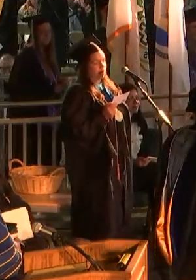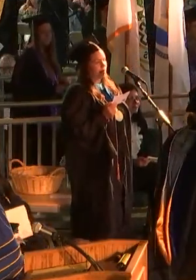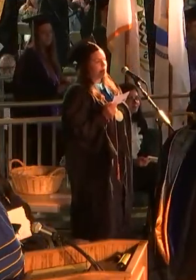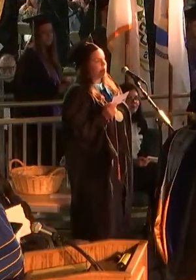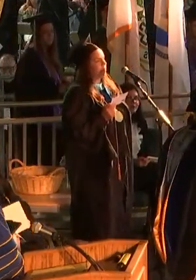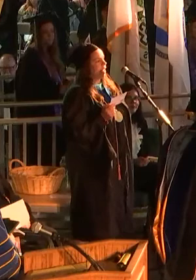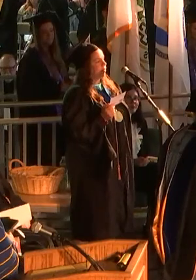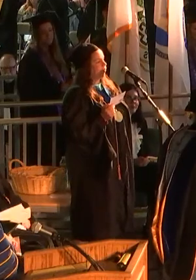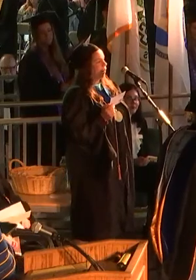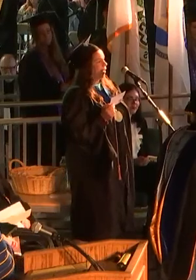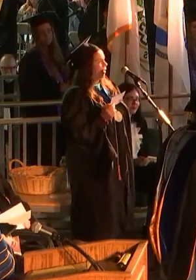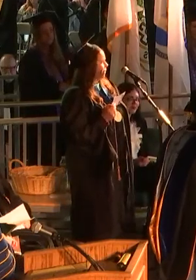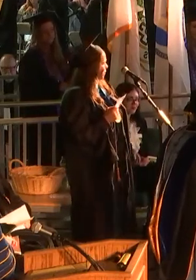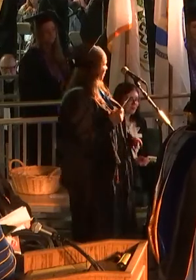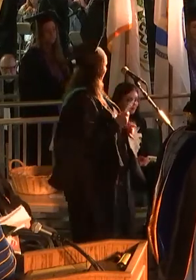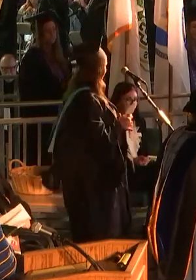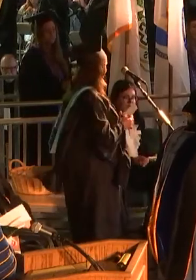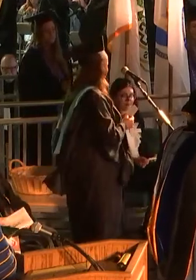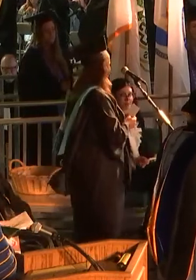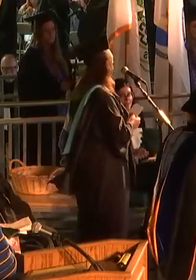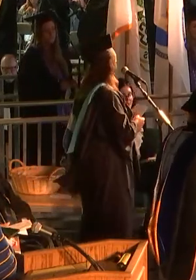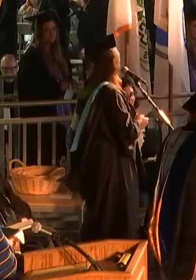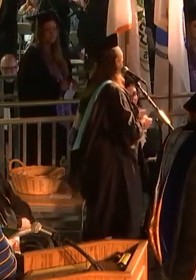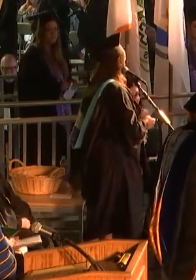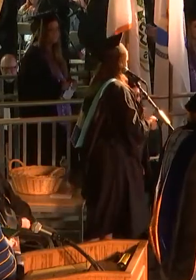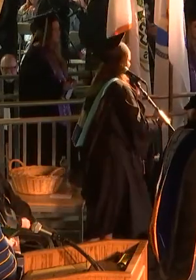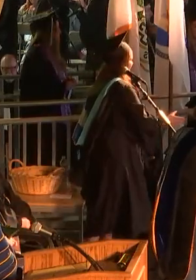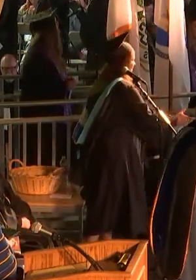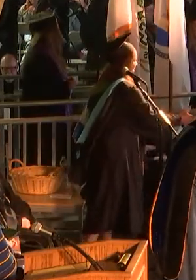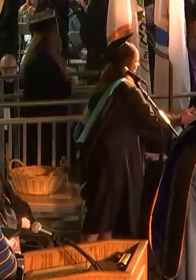Jocelyn Holland, magna cum laude.